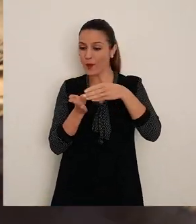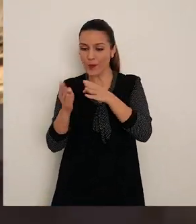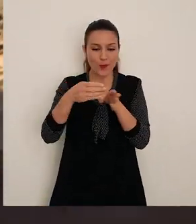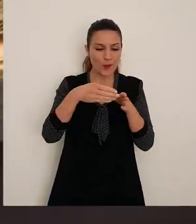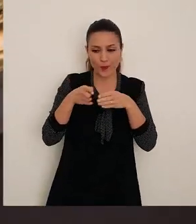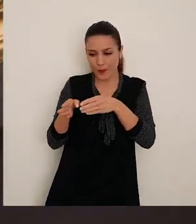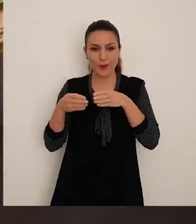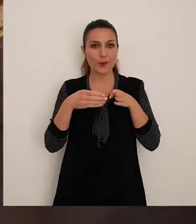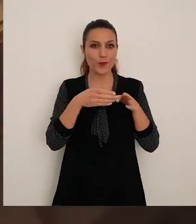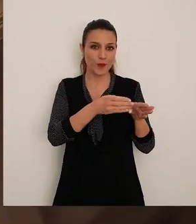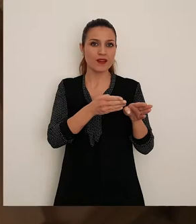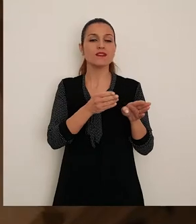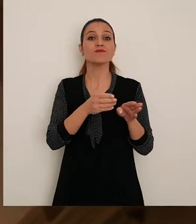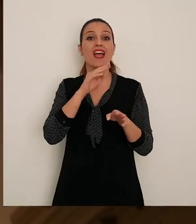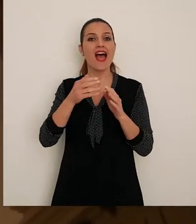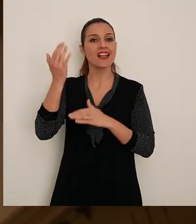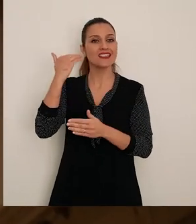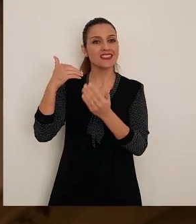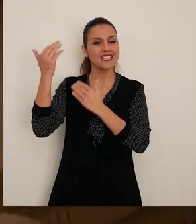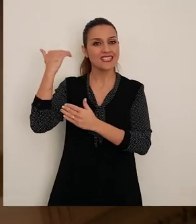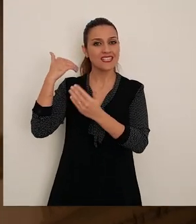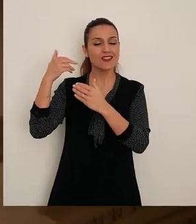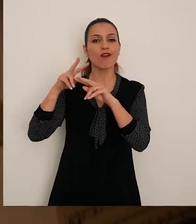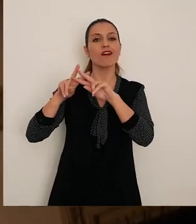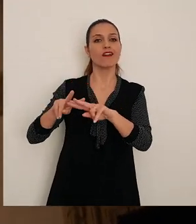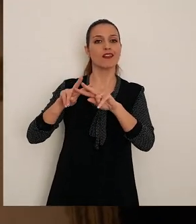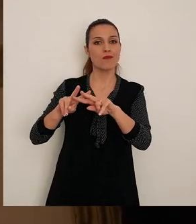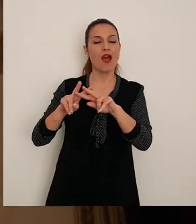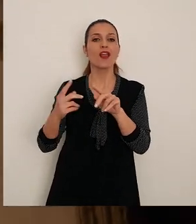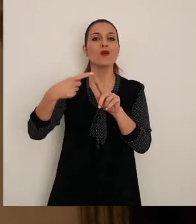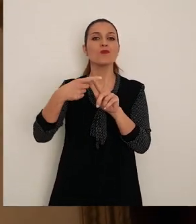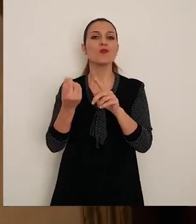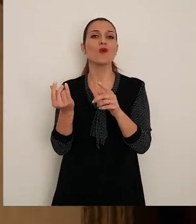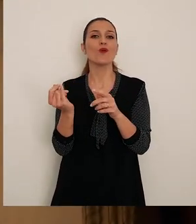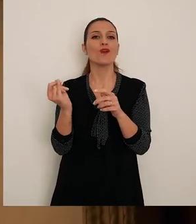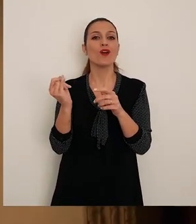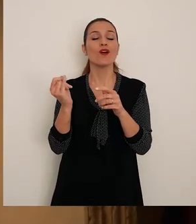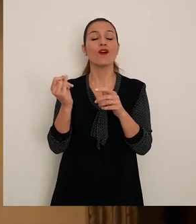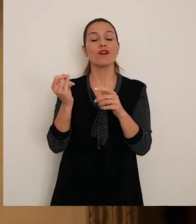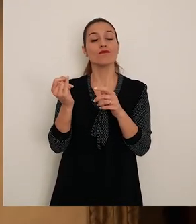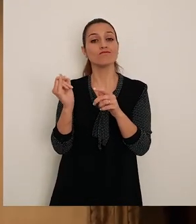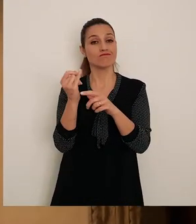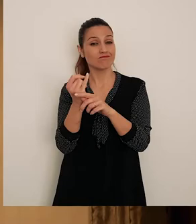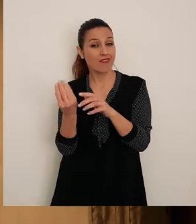i tratti caratteristici del proprio passato, impreziosito dalle tipiche e particolari case a corte.